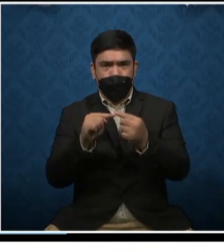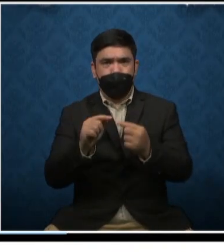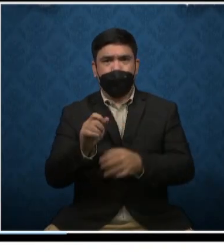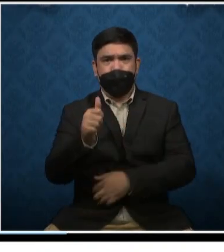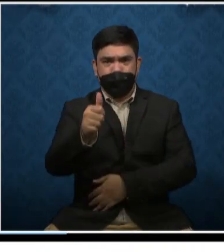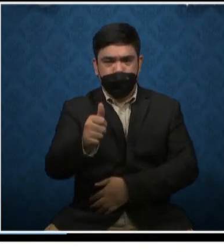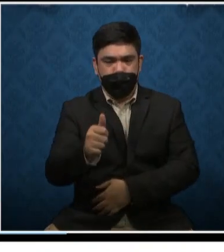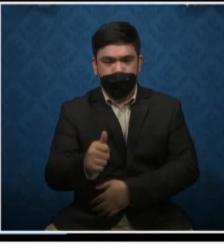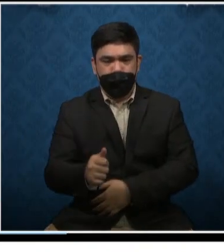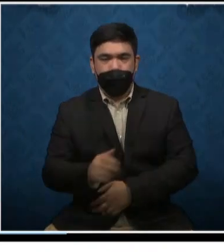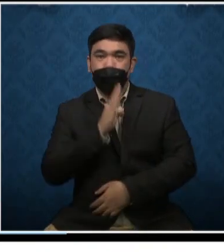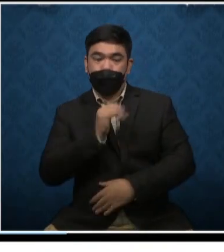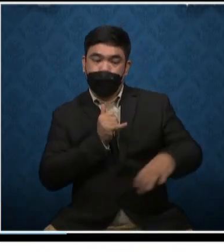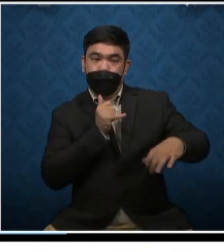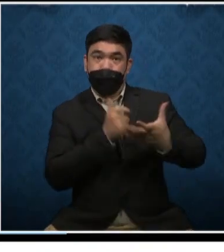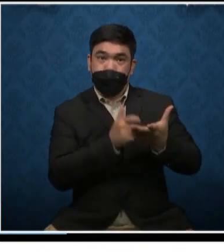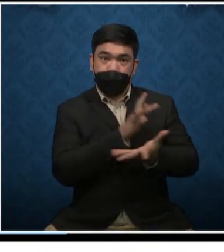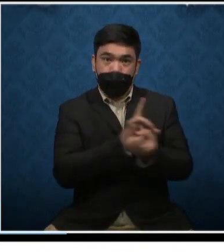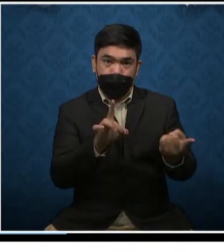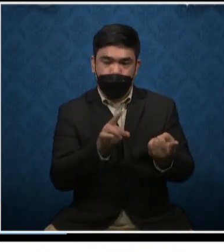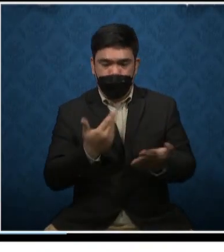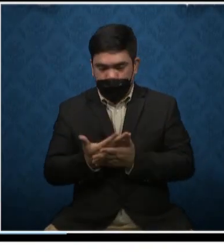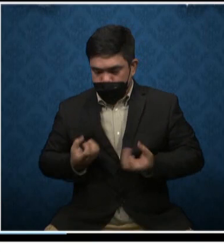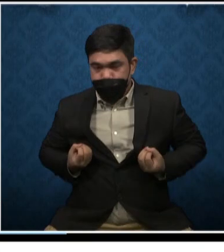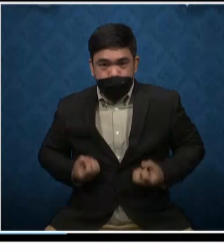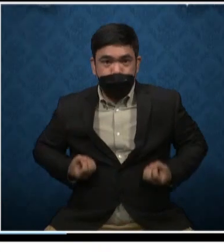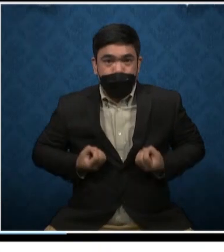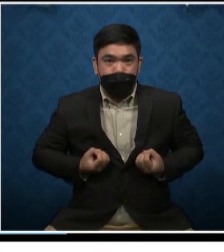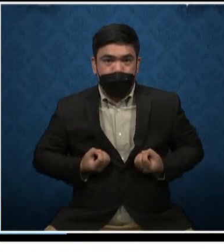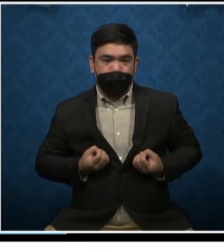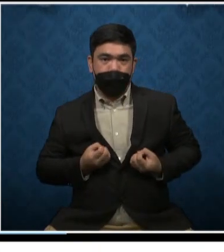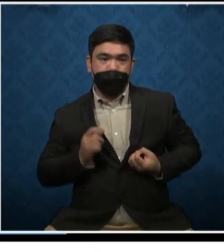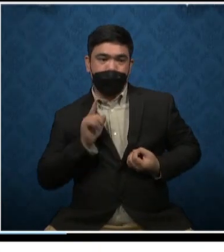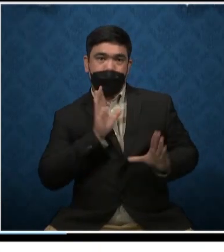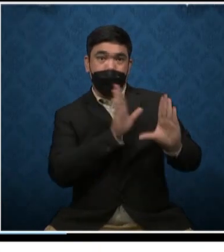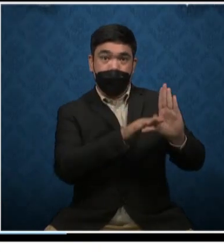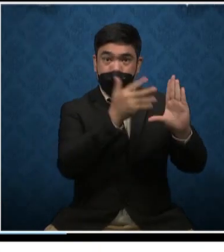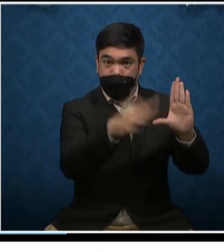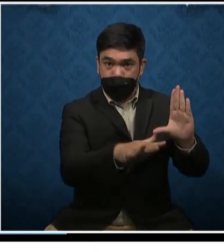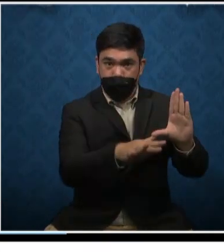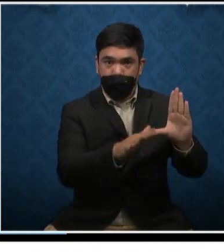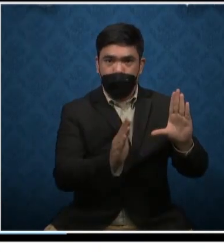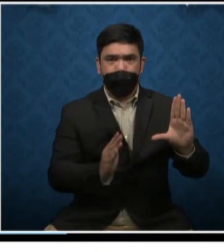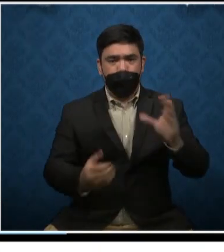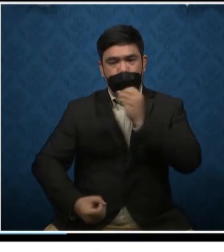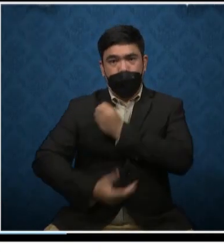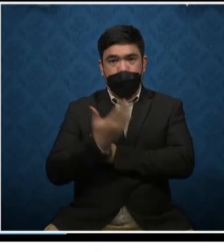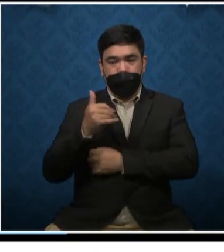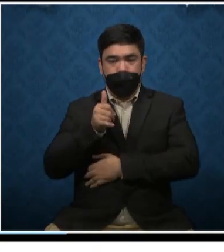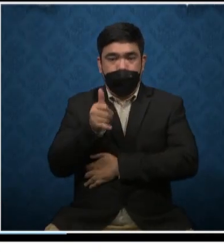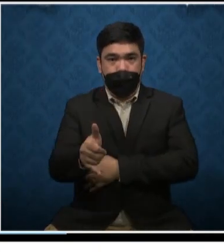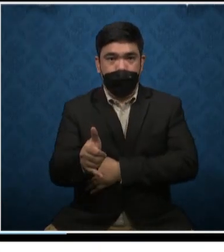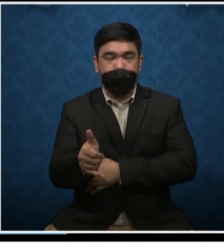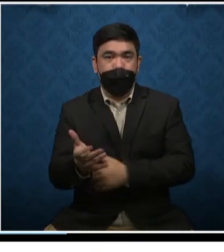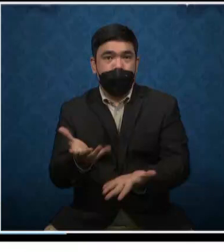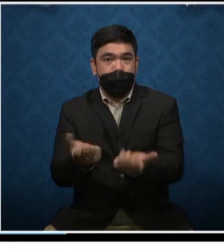จให้ผู้ประกันตนนอกระบบเข้าสู่ระบบประกันสังคมภาคสมัครใจรว